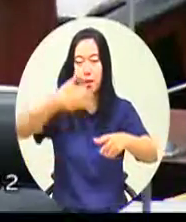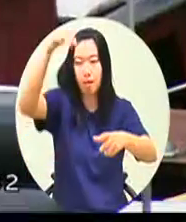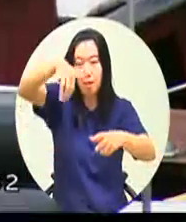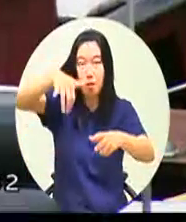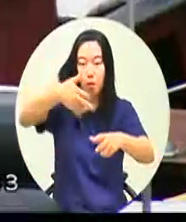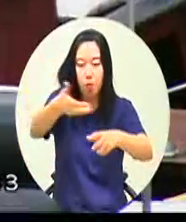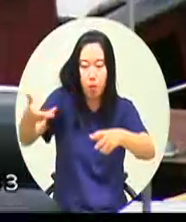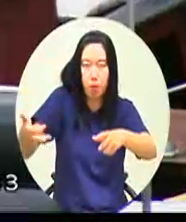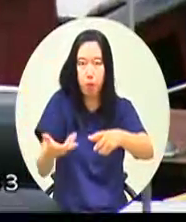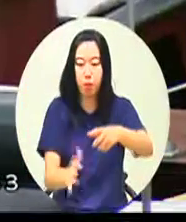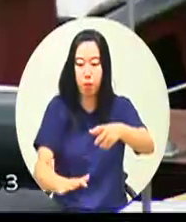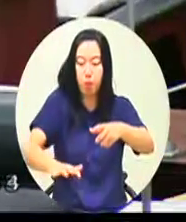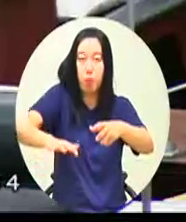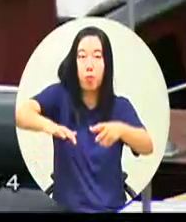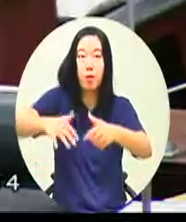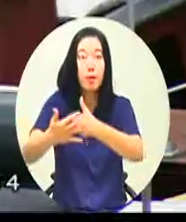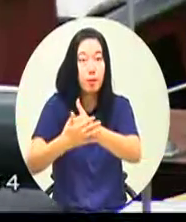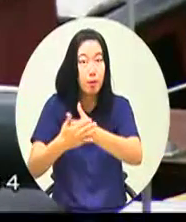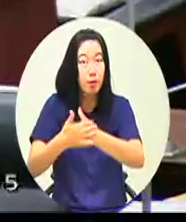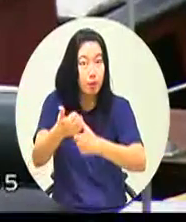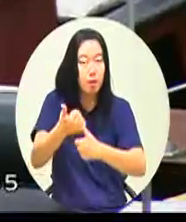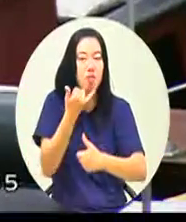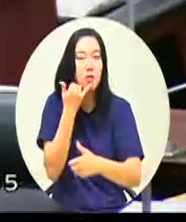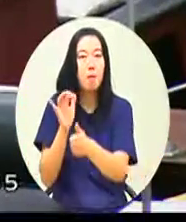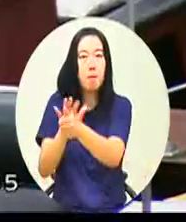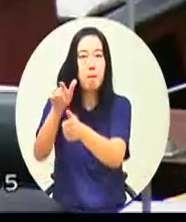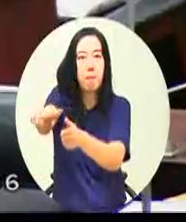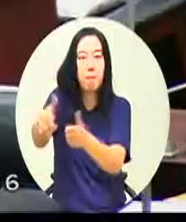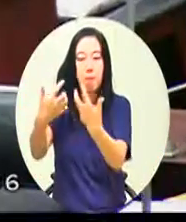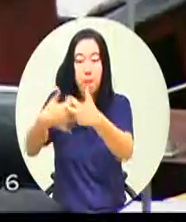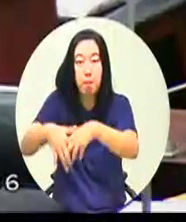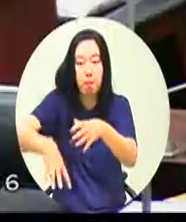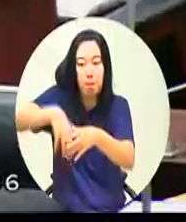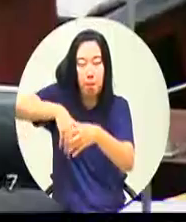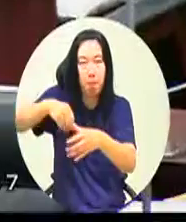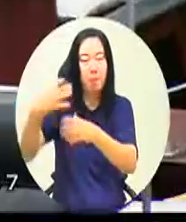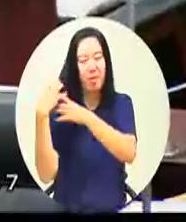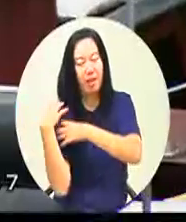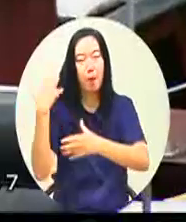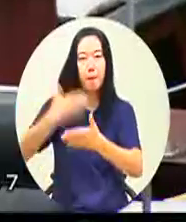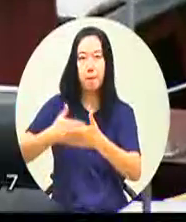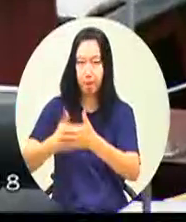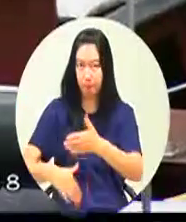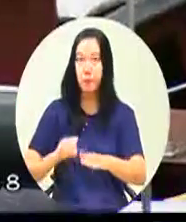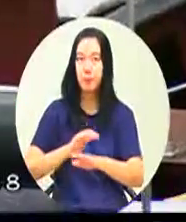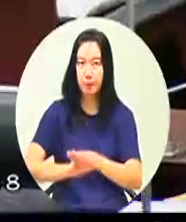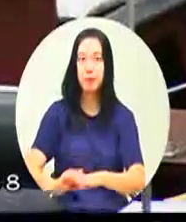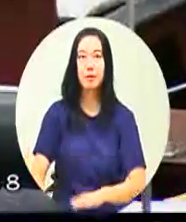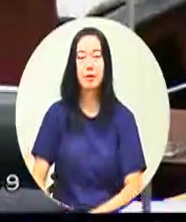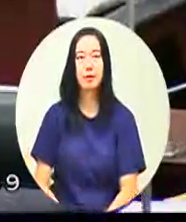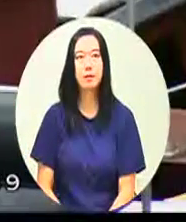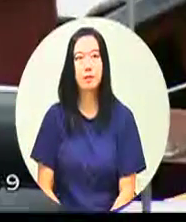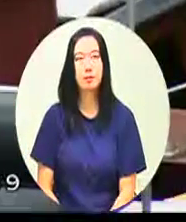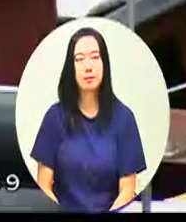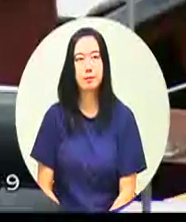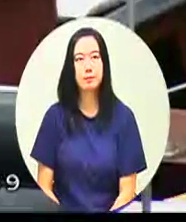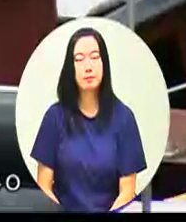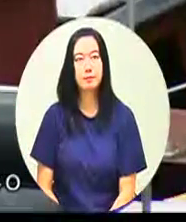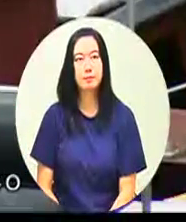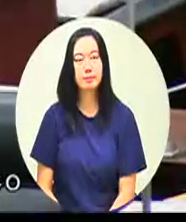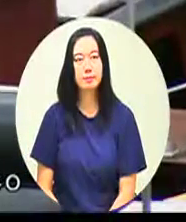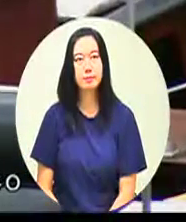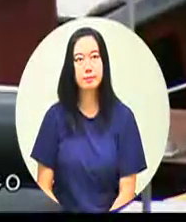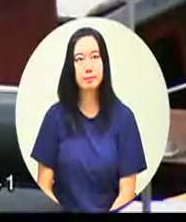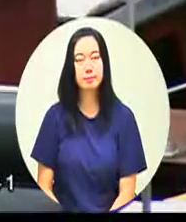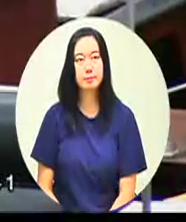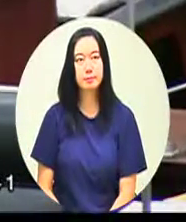会当迄个减轻因昆州抽水站。伊会抽水，所以慢慢啊抽无要紧啊。所以讲，迄个